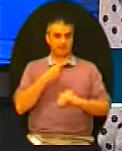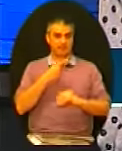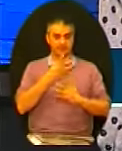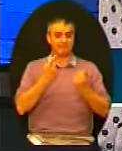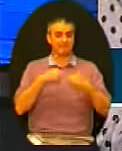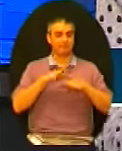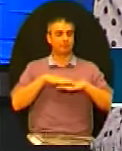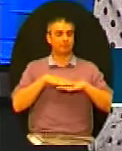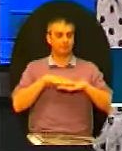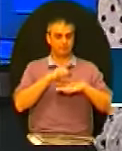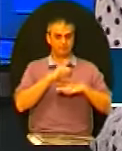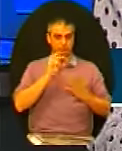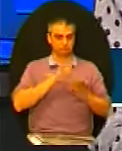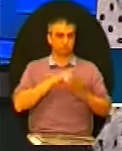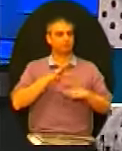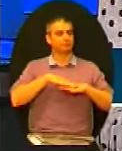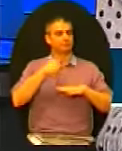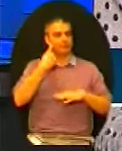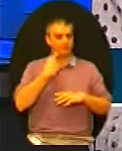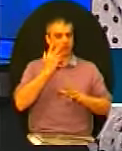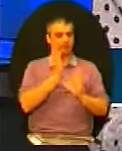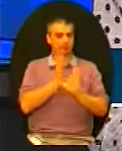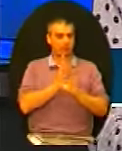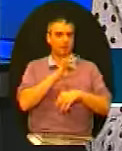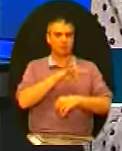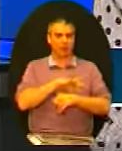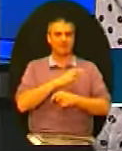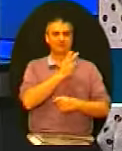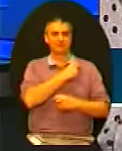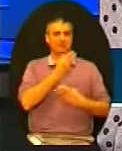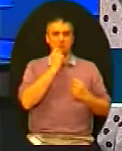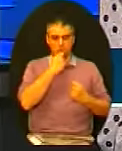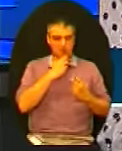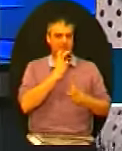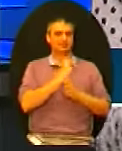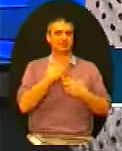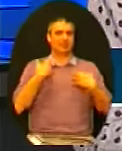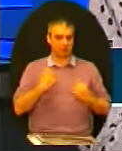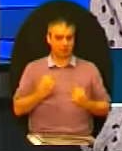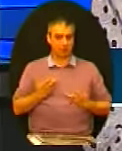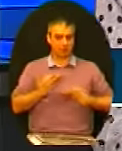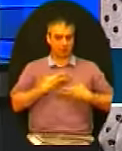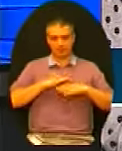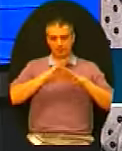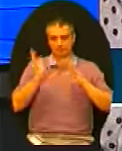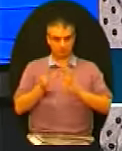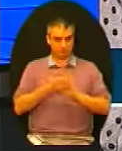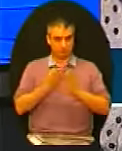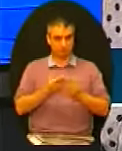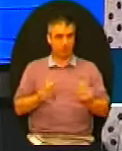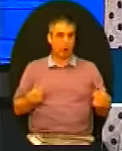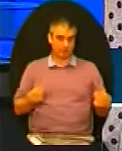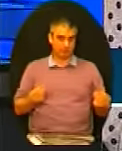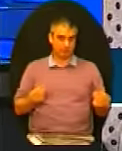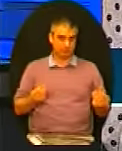שהיא ועדה מקצועית, יושבים שם קרימינולוגים, פסיכולוגים, רופא, קצין מודיעין, קצין ביטחון, מקבלים את כל החומר